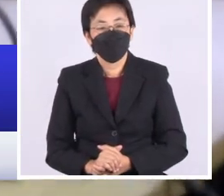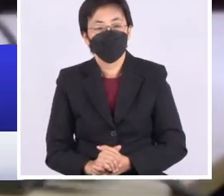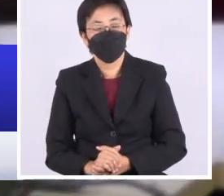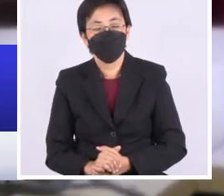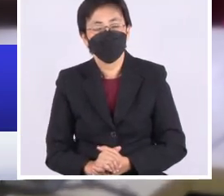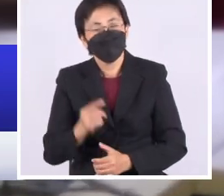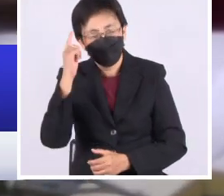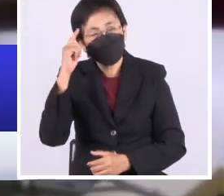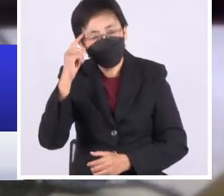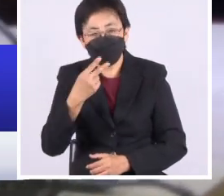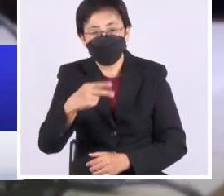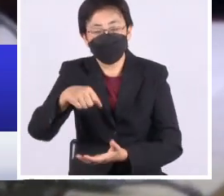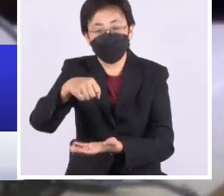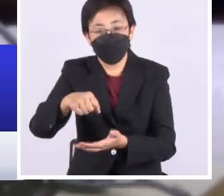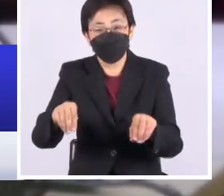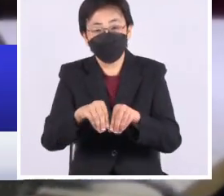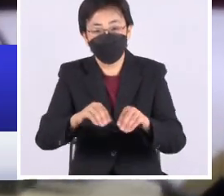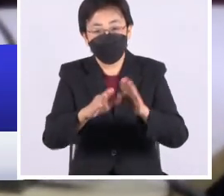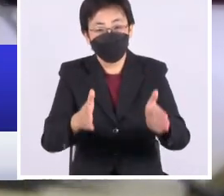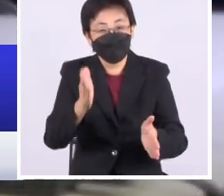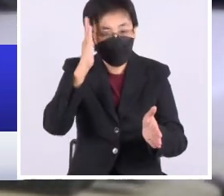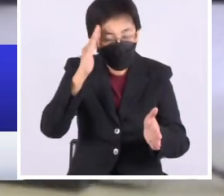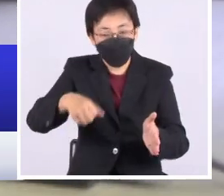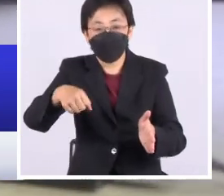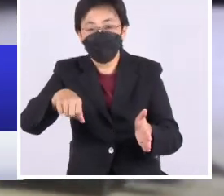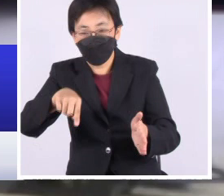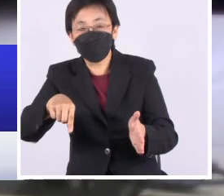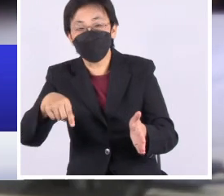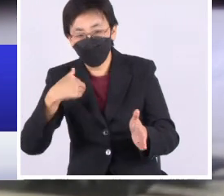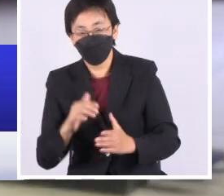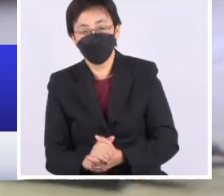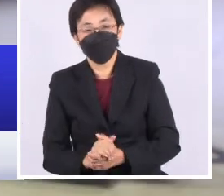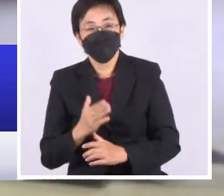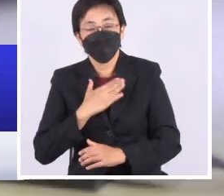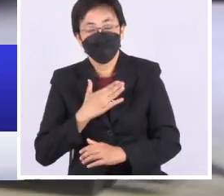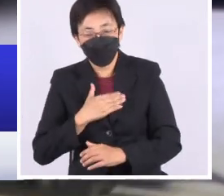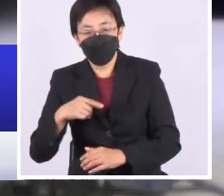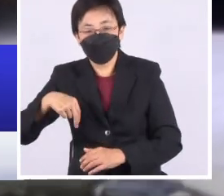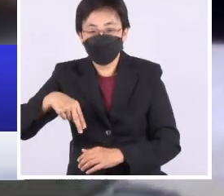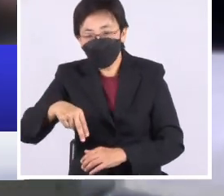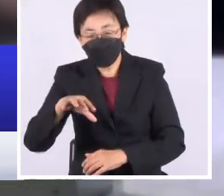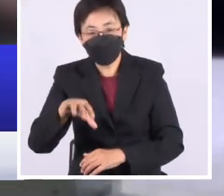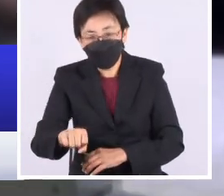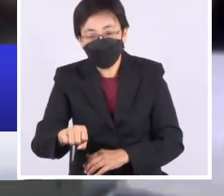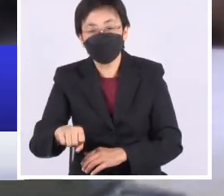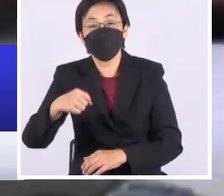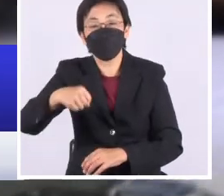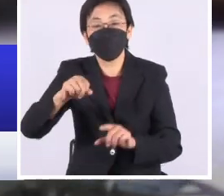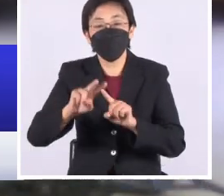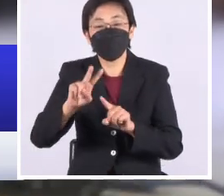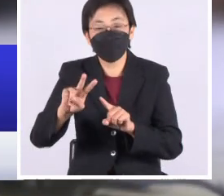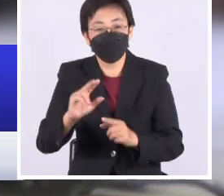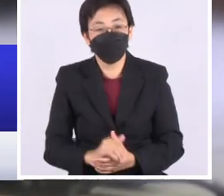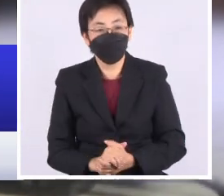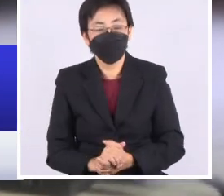ให้เป็นกระเป๋าเงินอีกใบที่วางอยู่ข้างเตียงผมในจังหวะที่ผมจะเดินไปหยิบเป็นที่สองเห็นเ